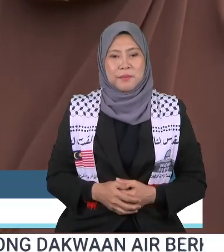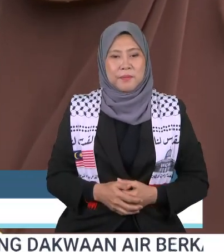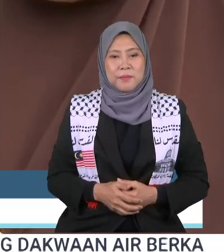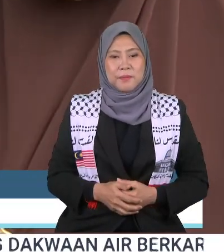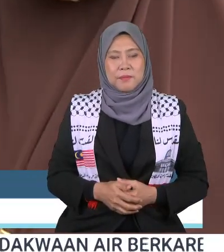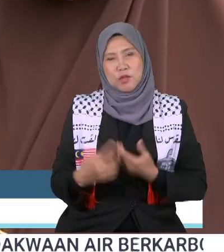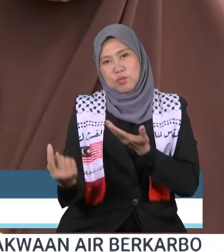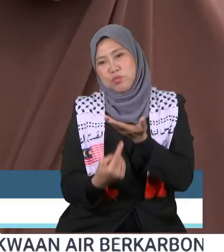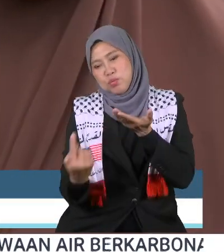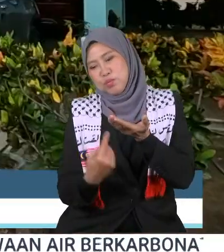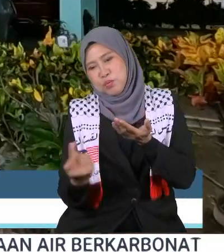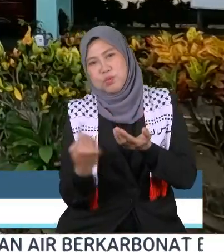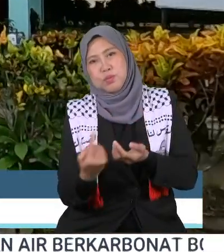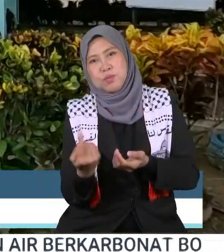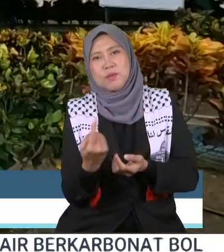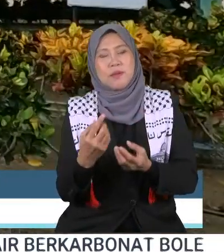dia halus.